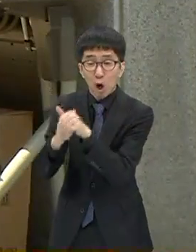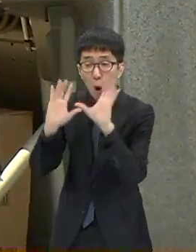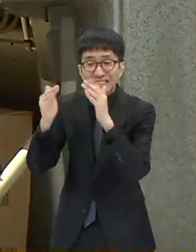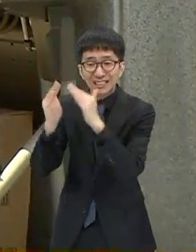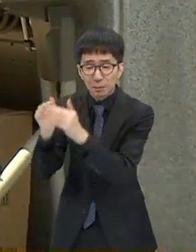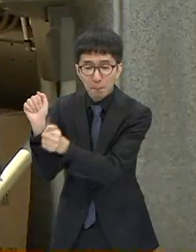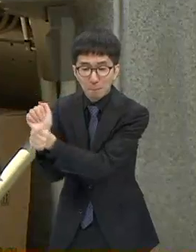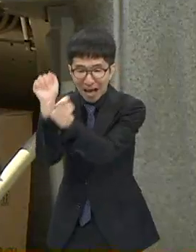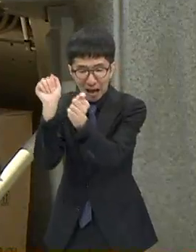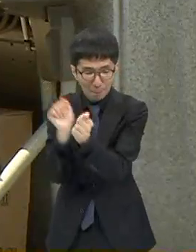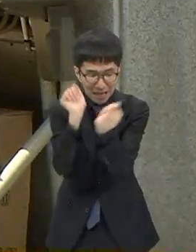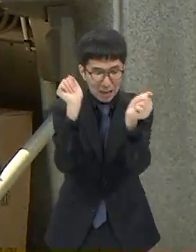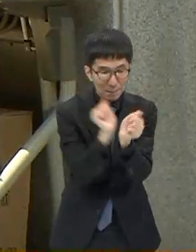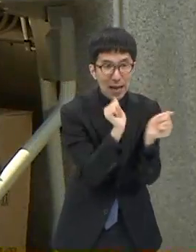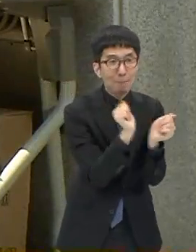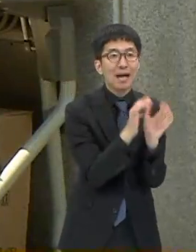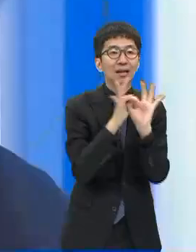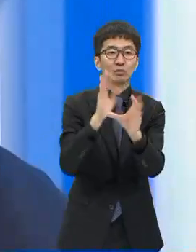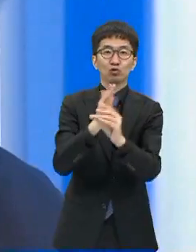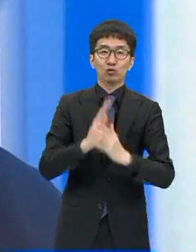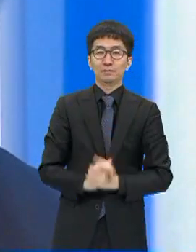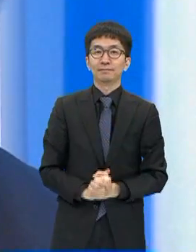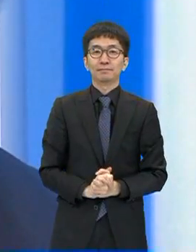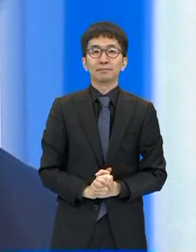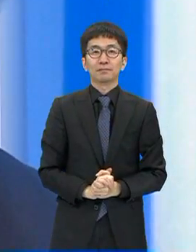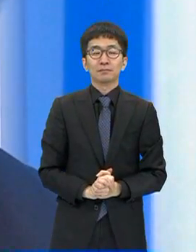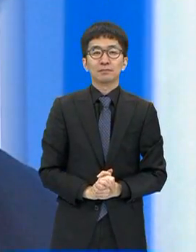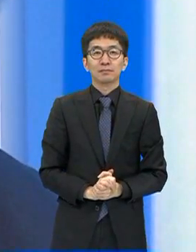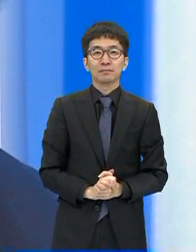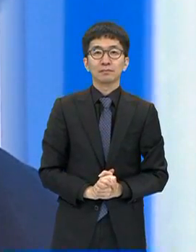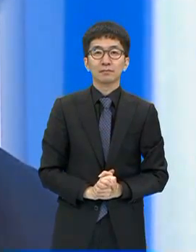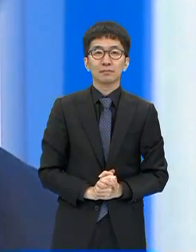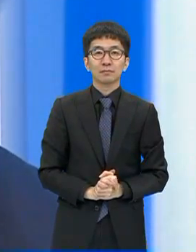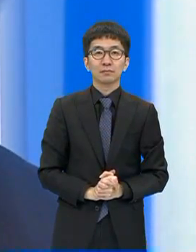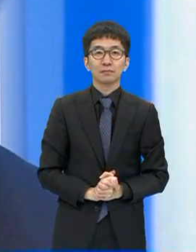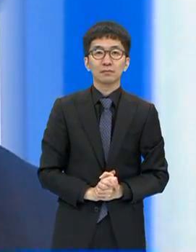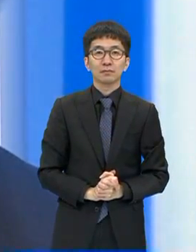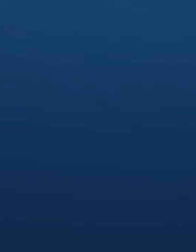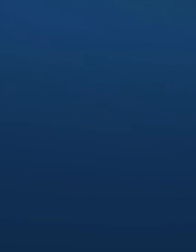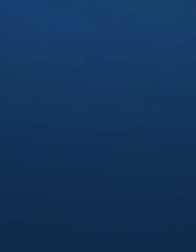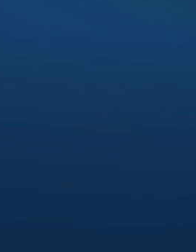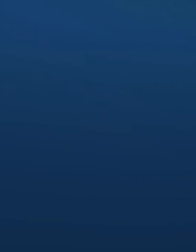중심으로 소규모 집단 감염이 잇따르고 있습니다. TJB 장서경입니다.